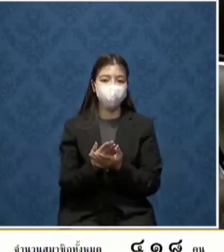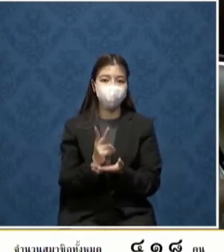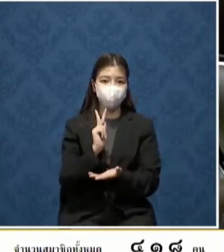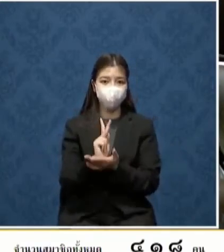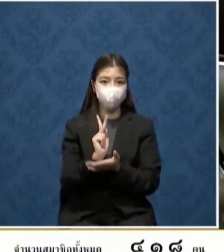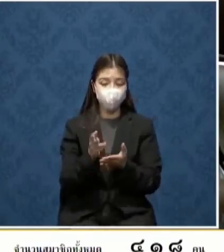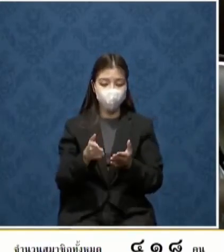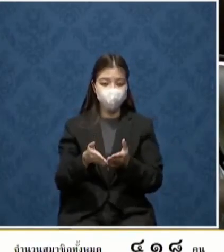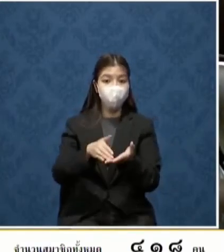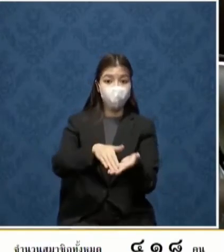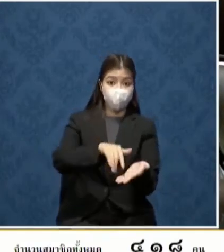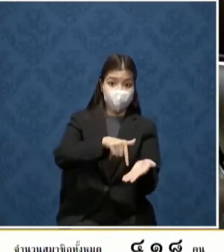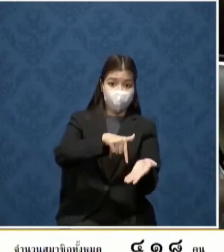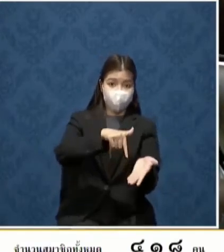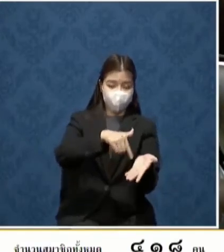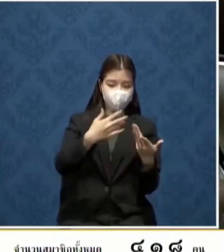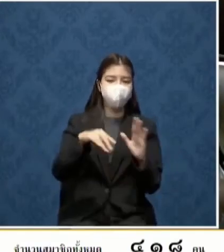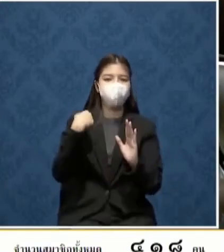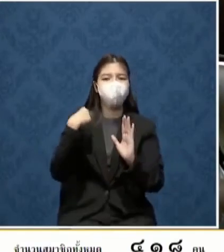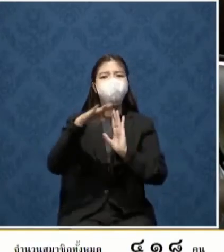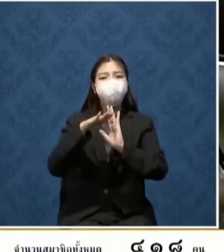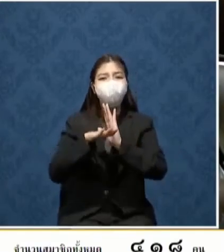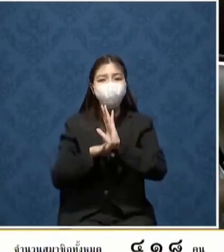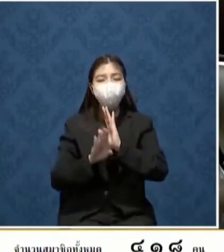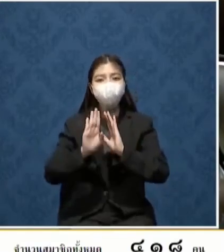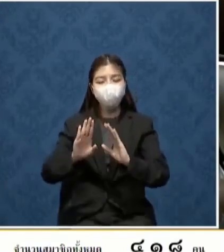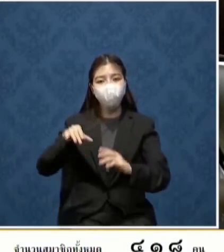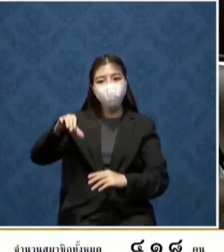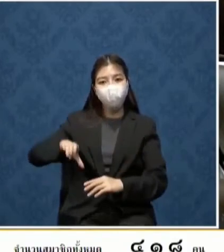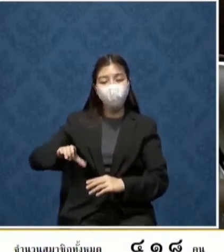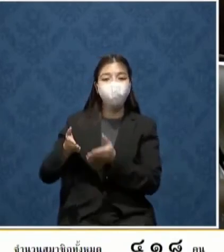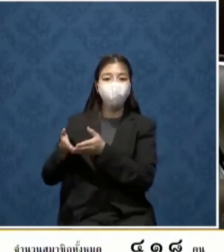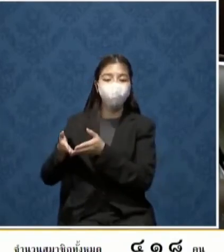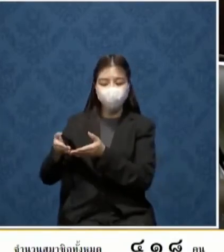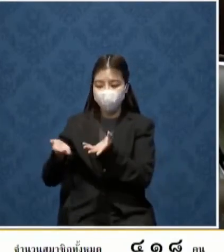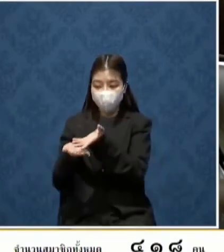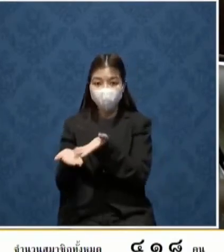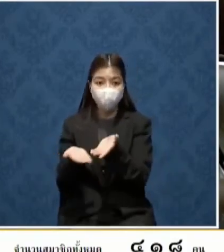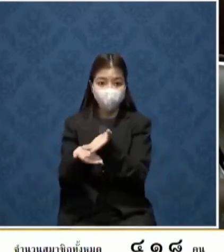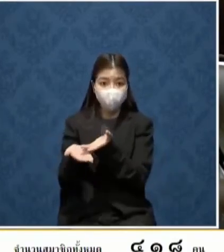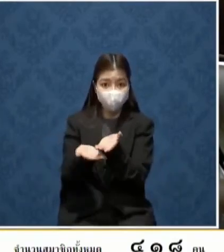ไทย กองทบเรือ ก็จะมีขั้นตอน มคณทำงานทจะประชุมหารือกัน